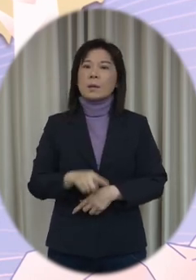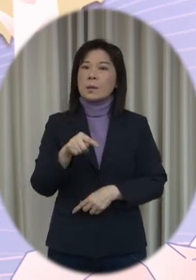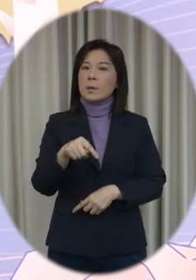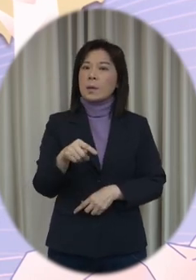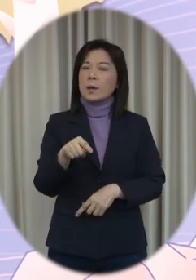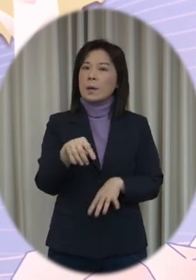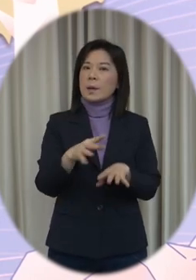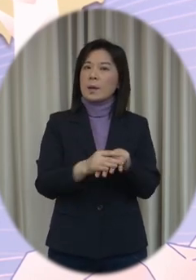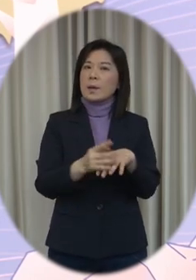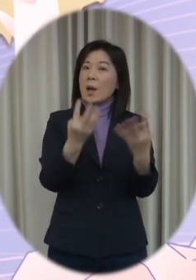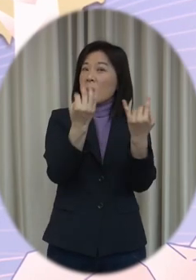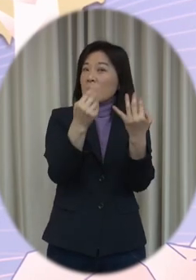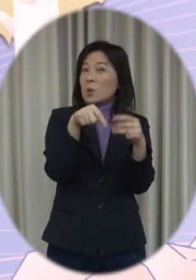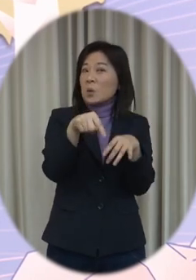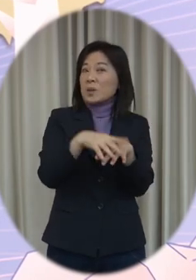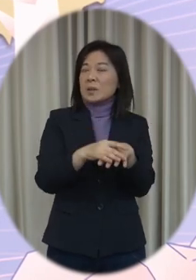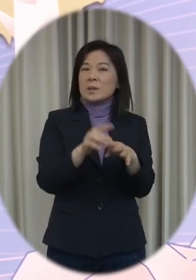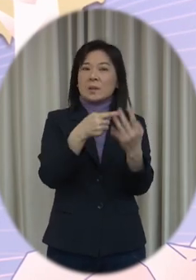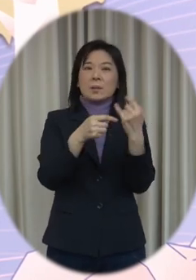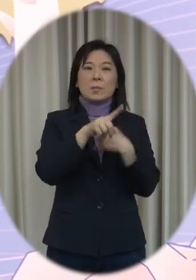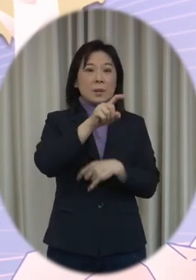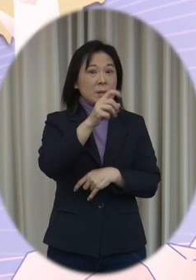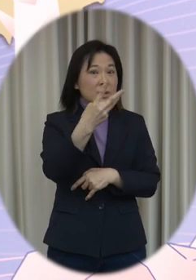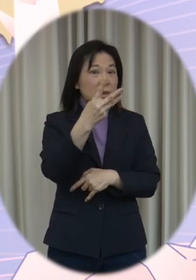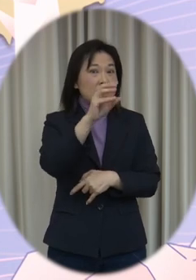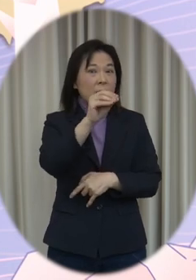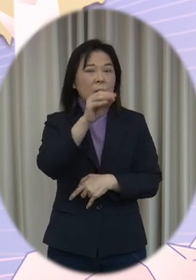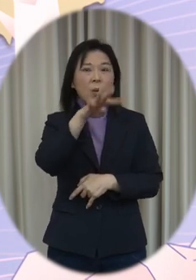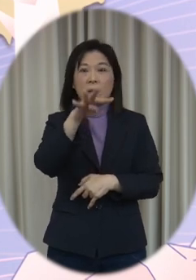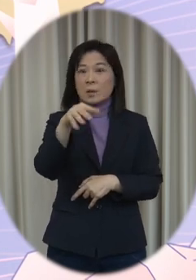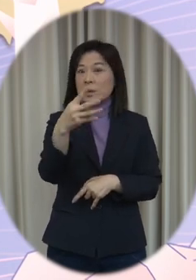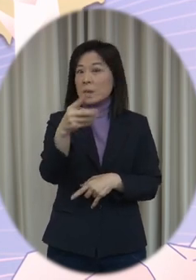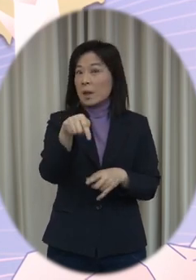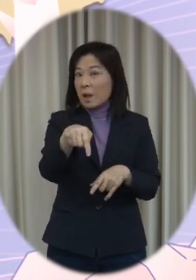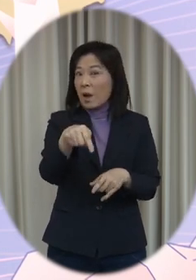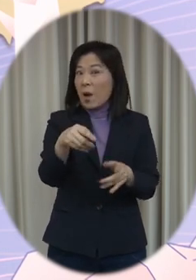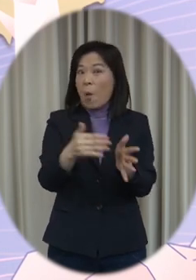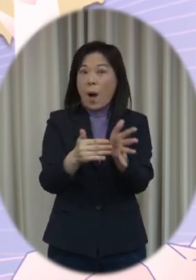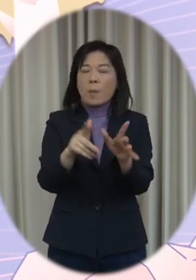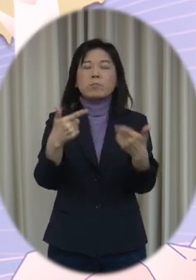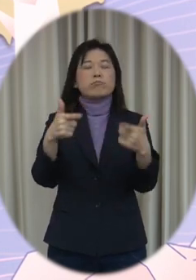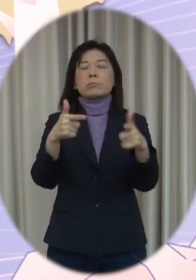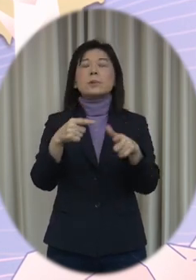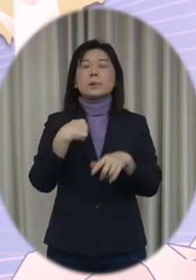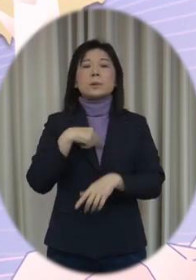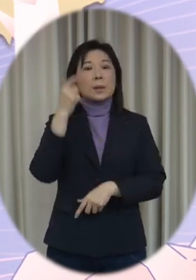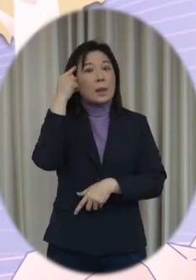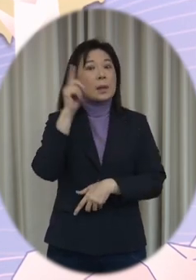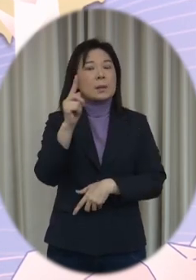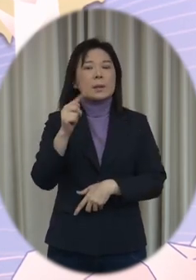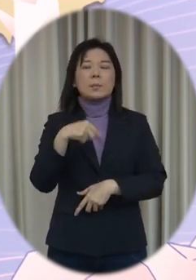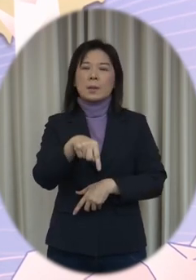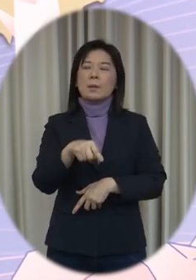笔134,000多笔这样一个概念，其实它代表是在台湾有超过